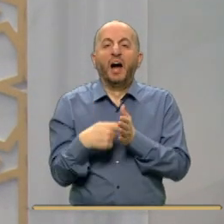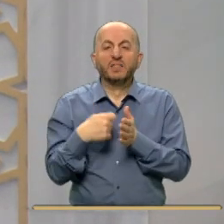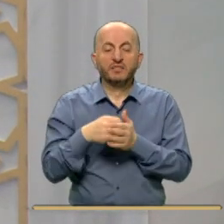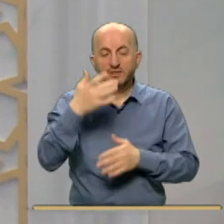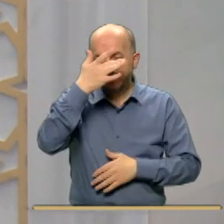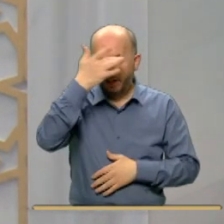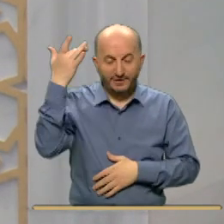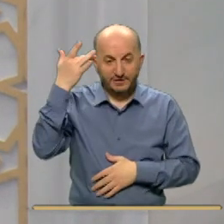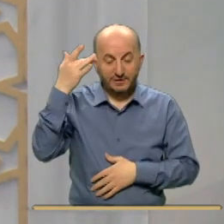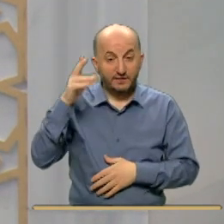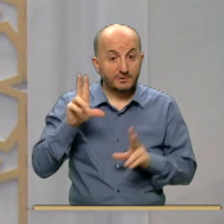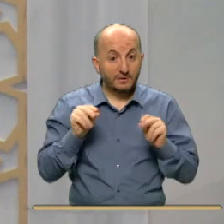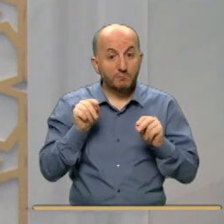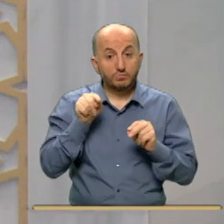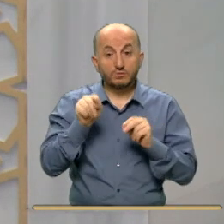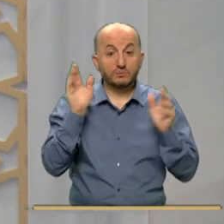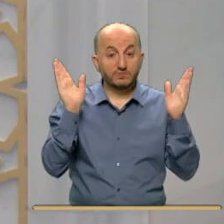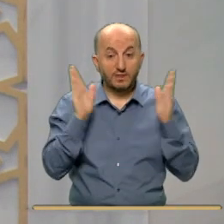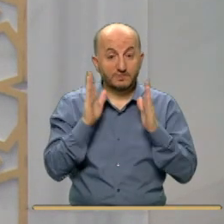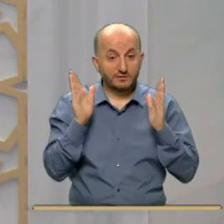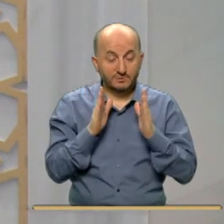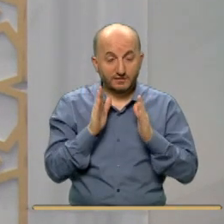cahiliye. Tam bunun karşısında